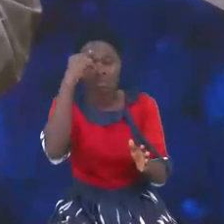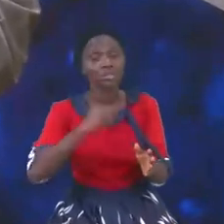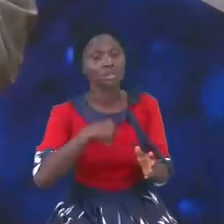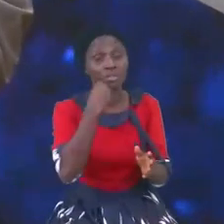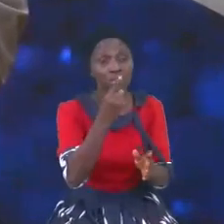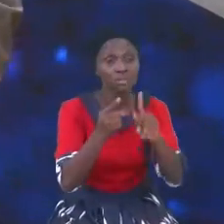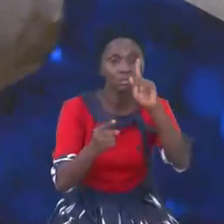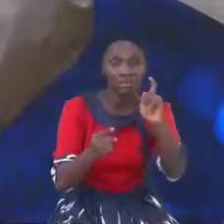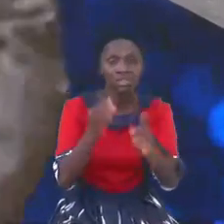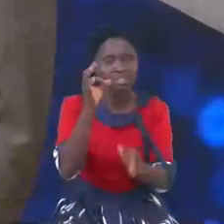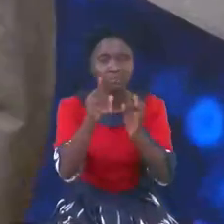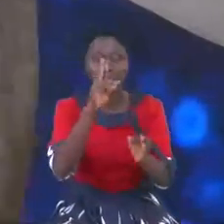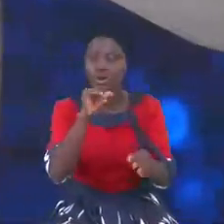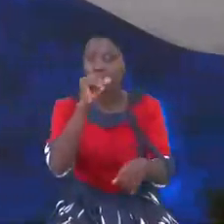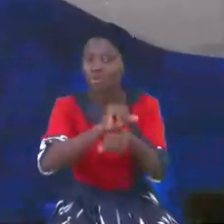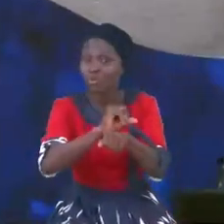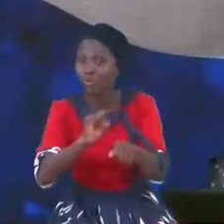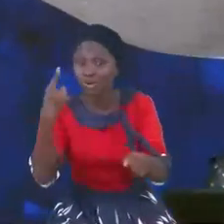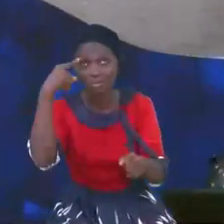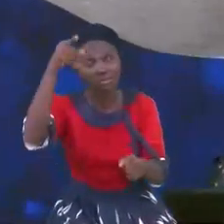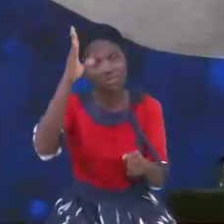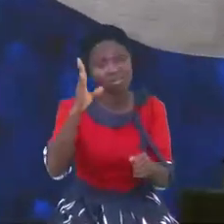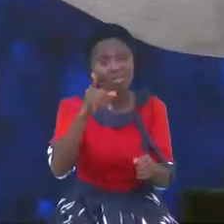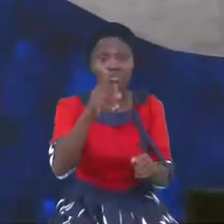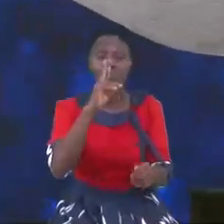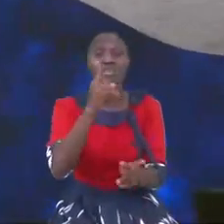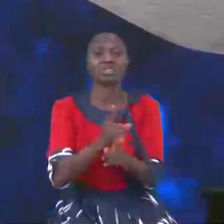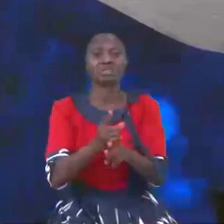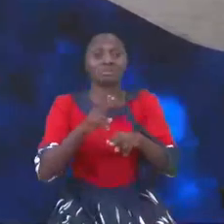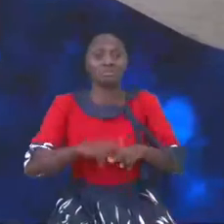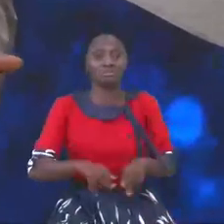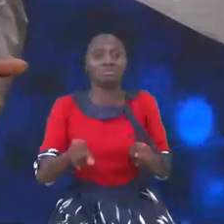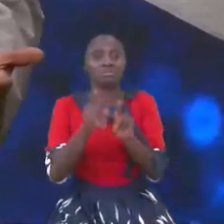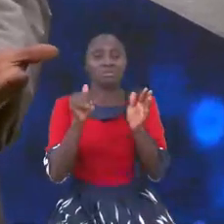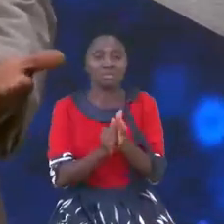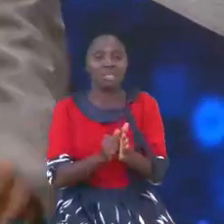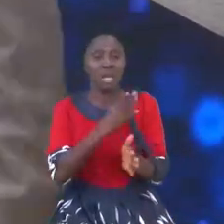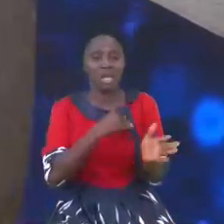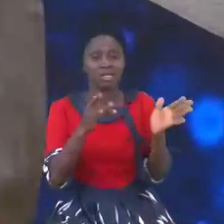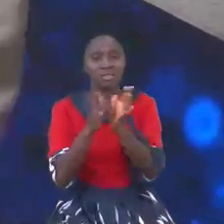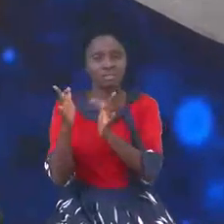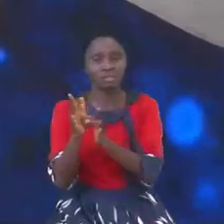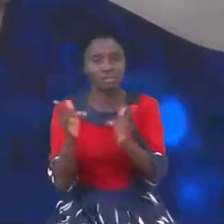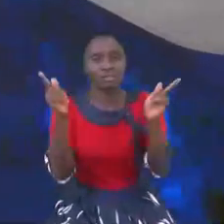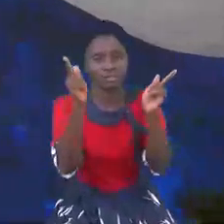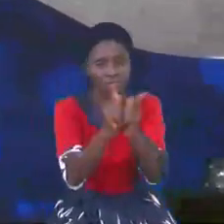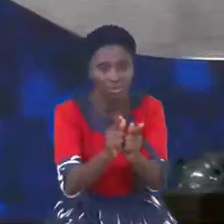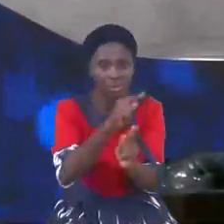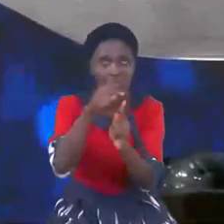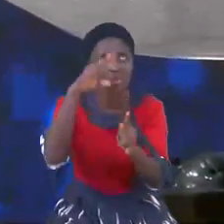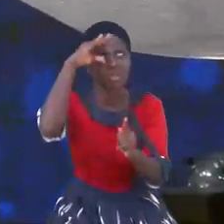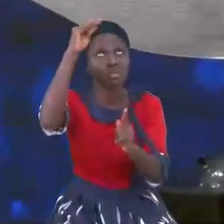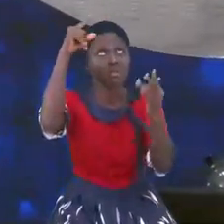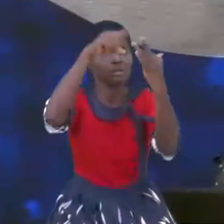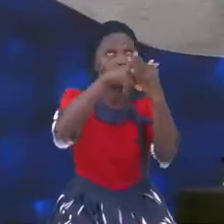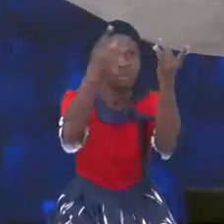en vous disant que si vous êtes oisif, paresseux, vous êtes resté tel que vous êtes, et Jésus vous rencontre à son